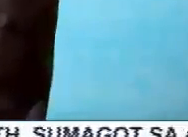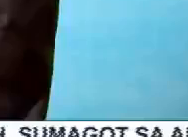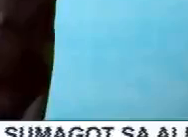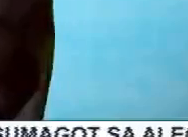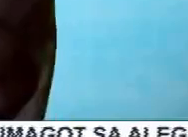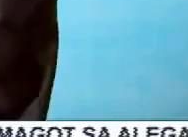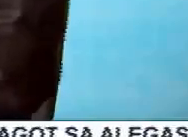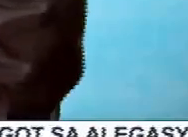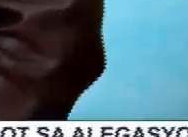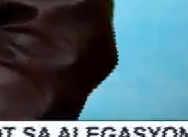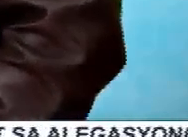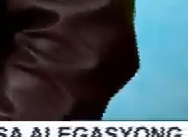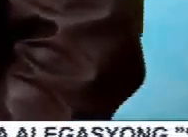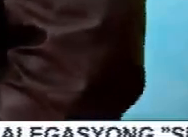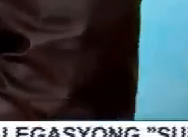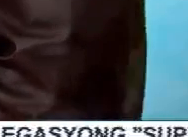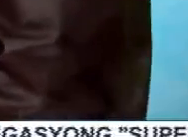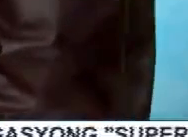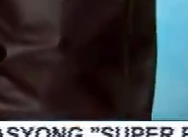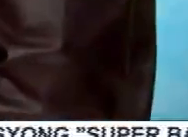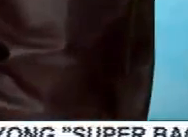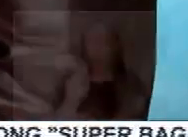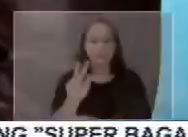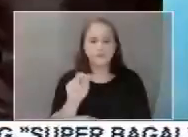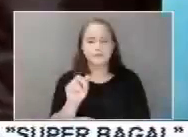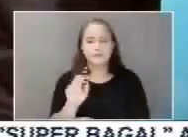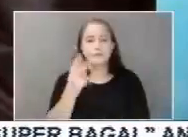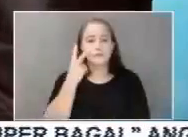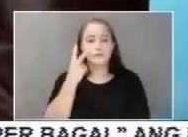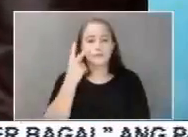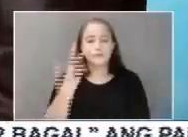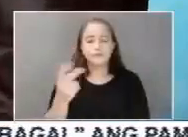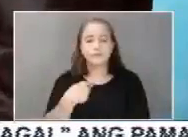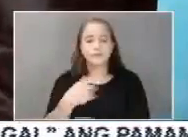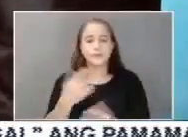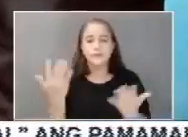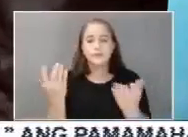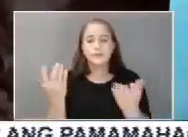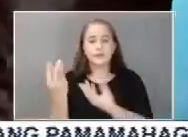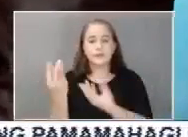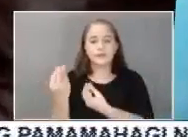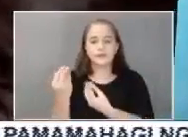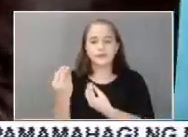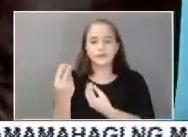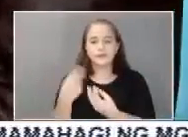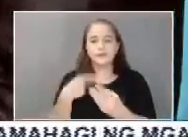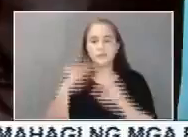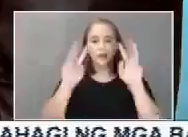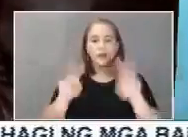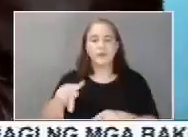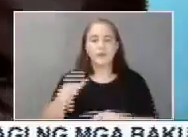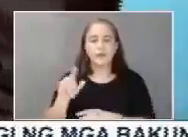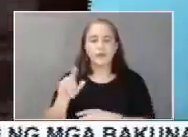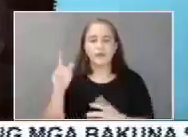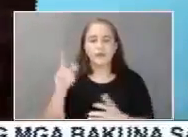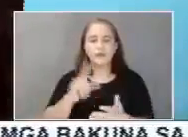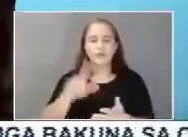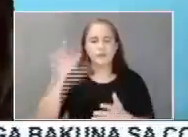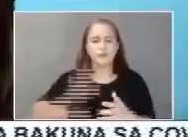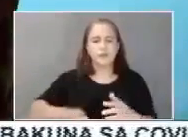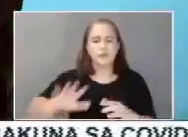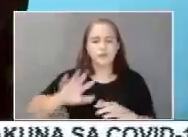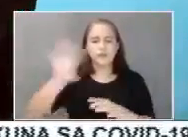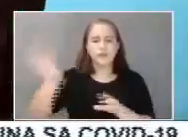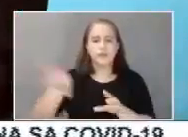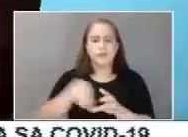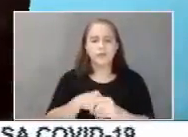9 ng umaga. Naramdaman nyo rin po ba yon? Pagdating naman ng hapon, may mga isolated rain showers and thunderstorms na rin dito sa Ilocos